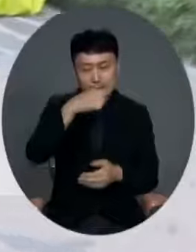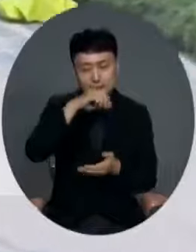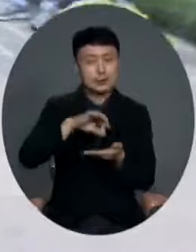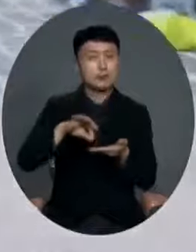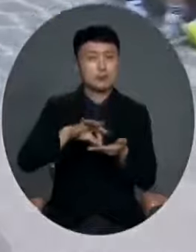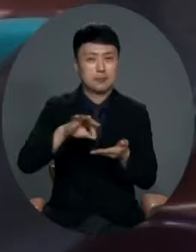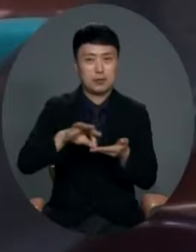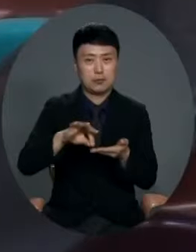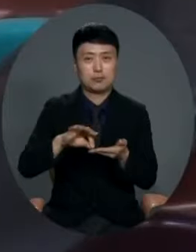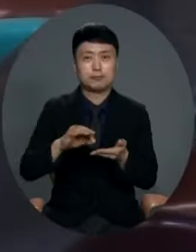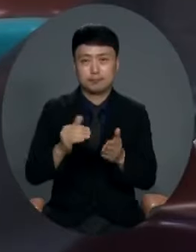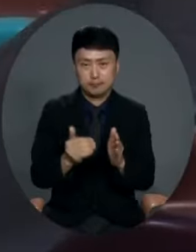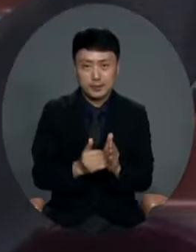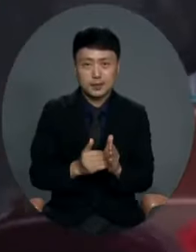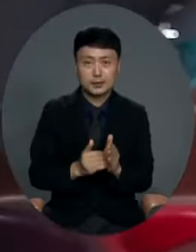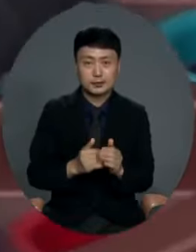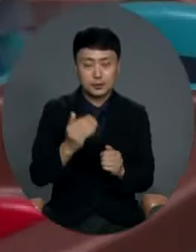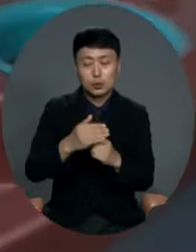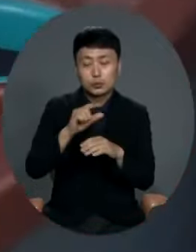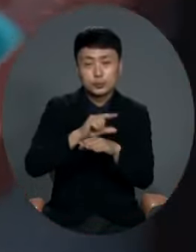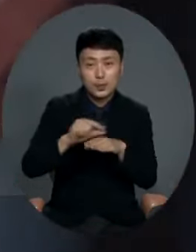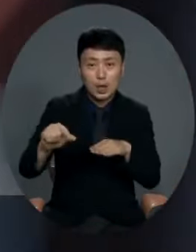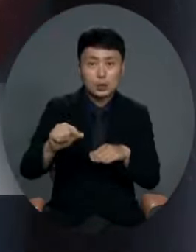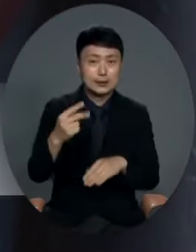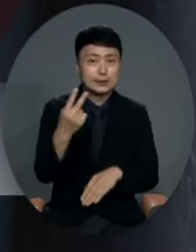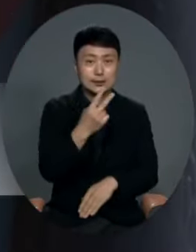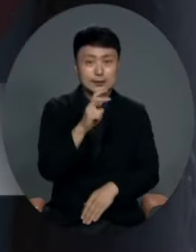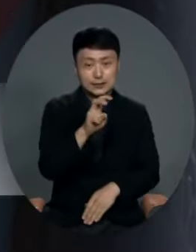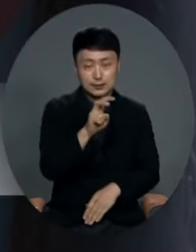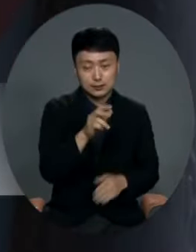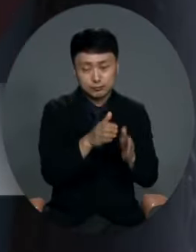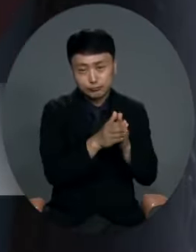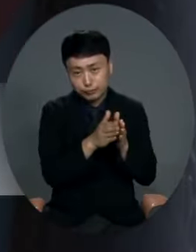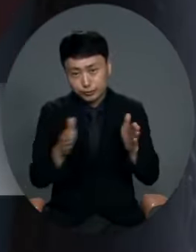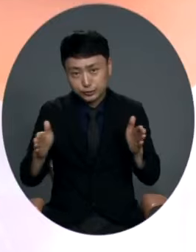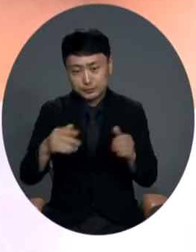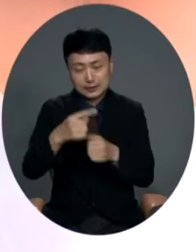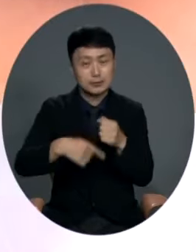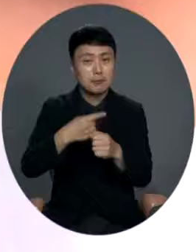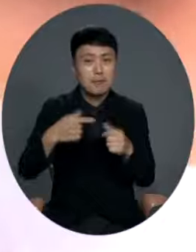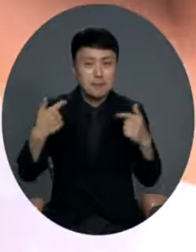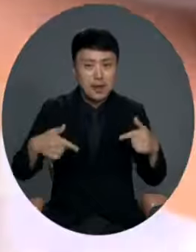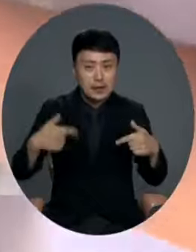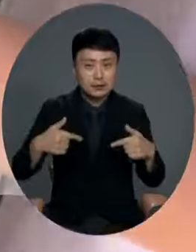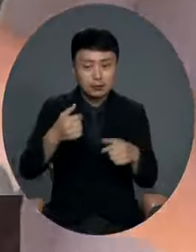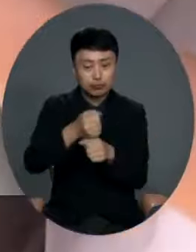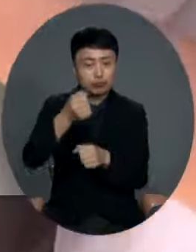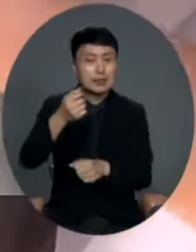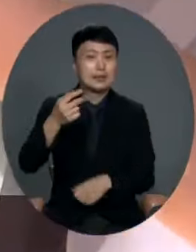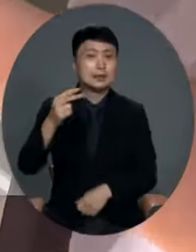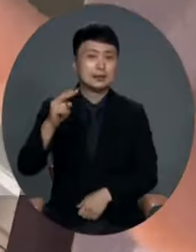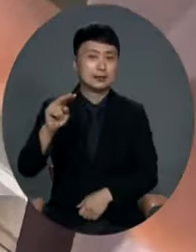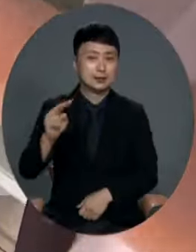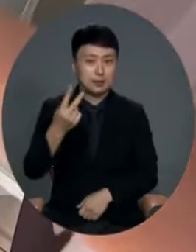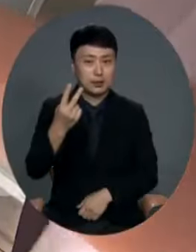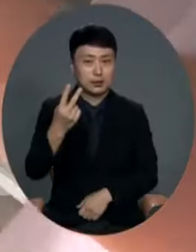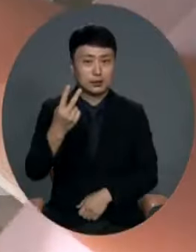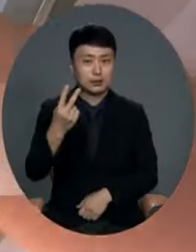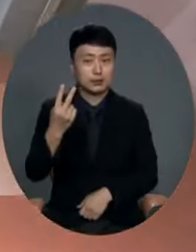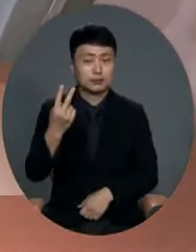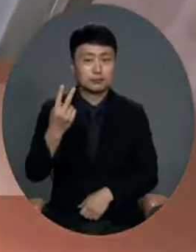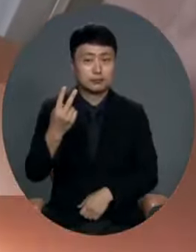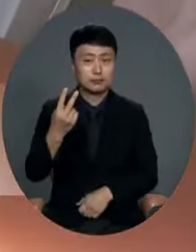들었습니다. 대구 달성군은 2020년부터 양산을 해마다 200개씩 배부해왔는데 단 한